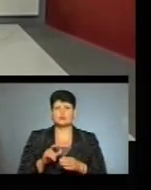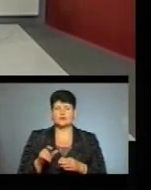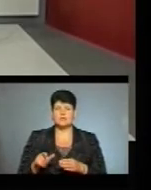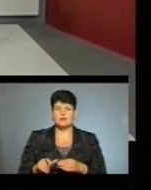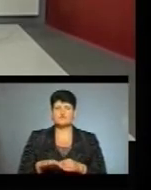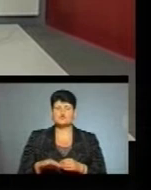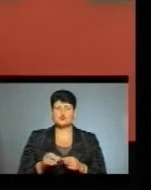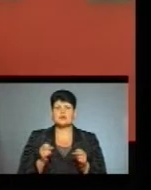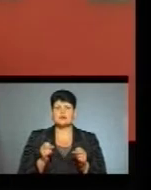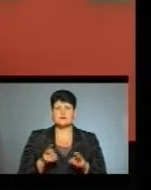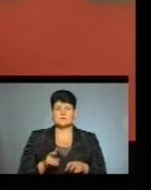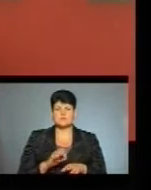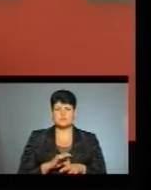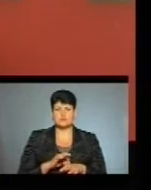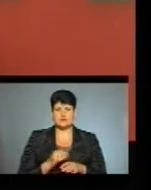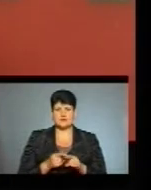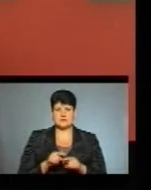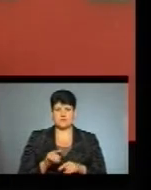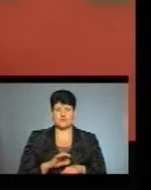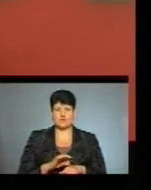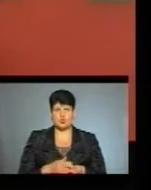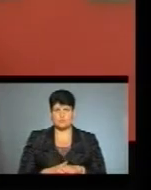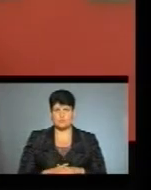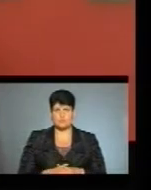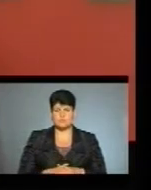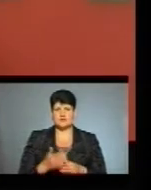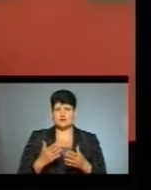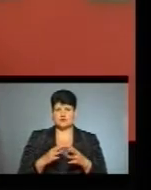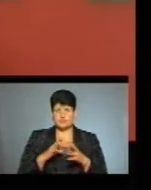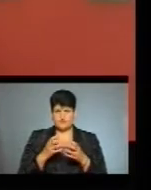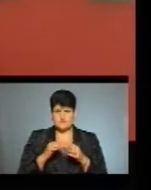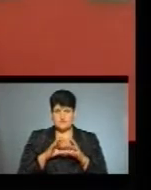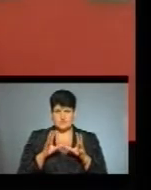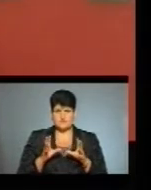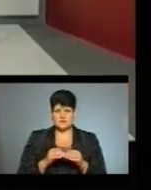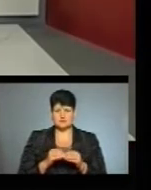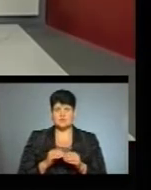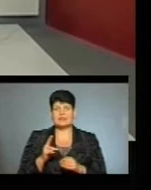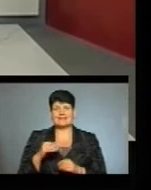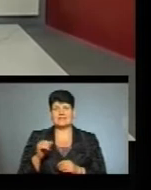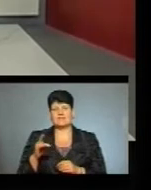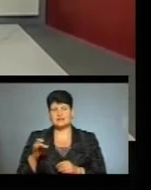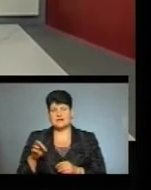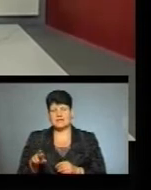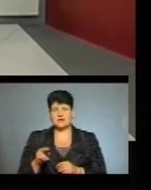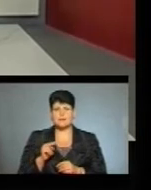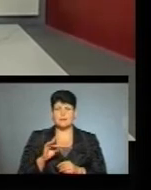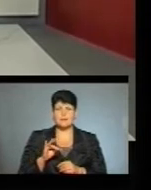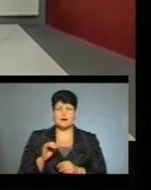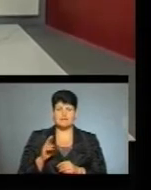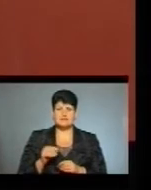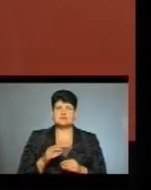ризику щодо захворюваності на ці хвороби? Якщо взяти в цілому, то що дифтерія, що правець, ми в зоні